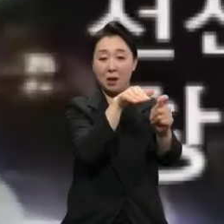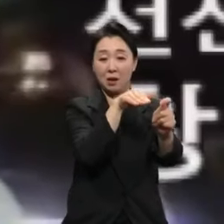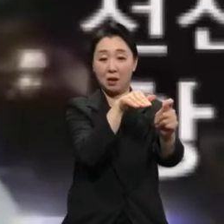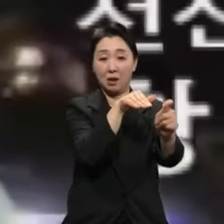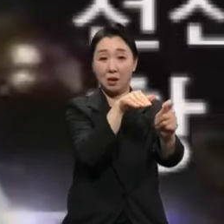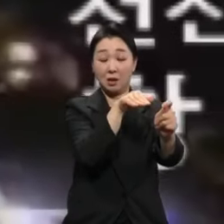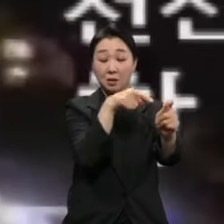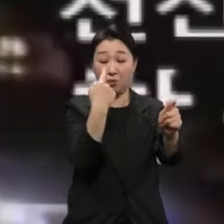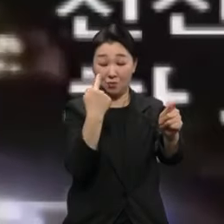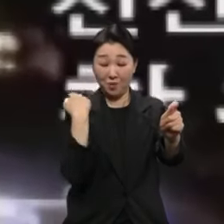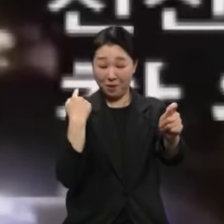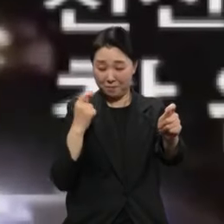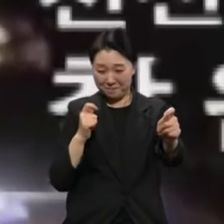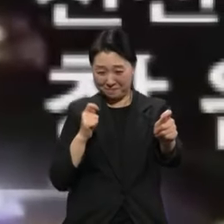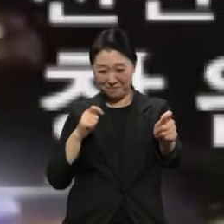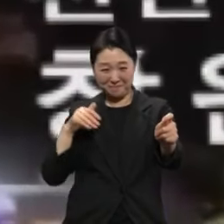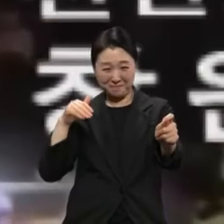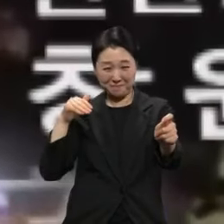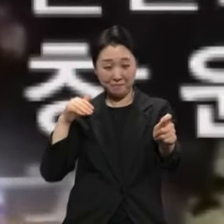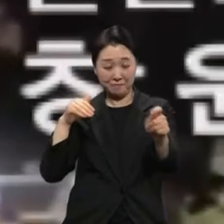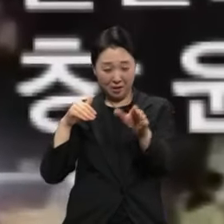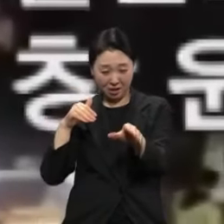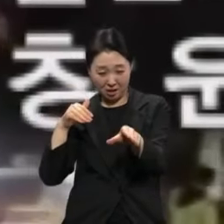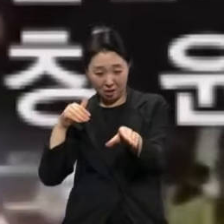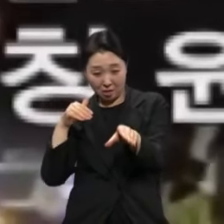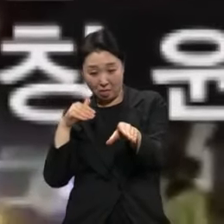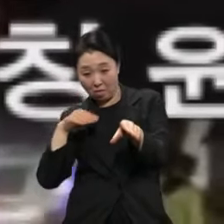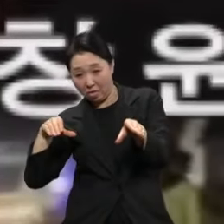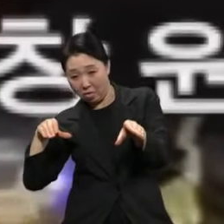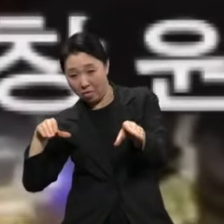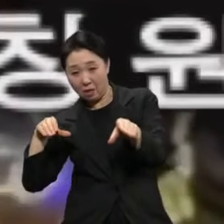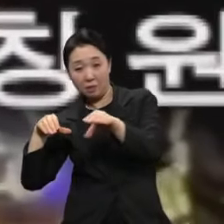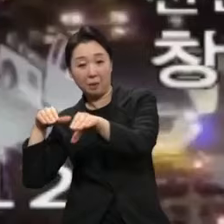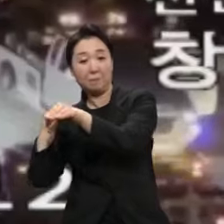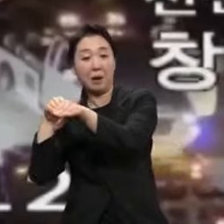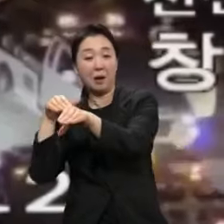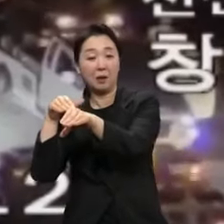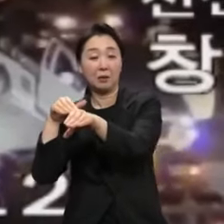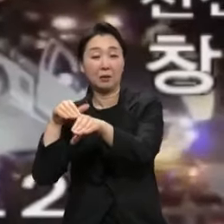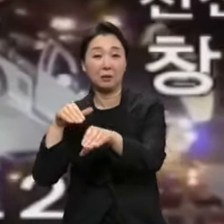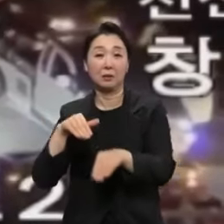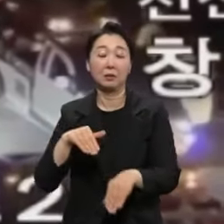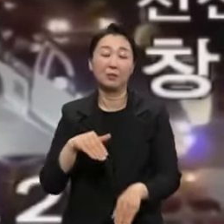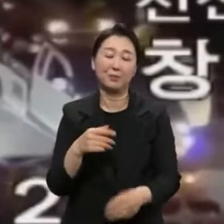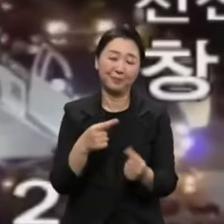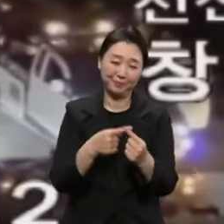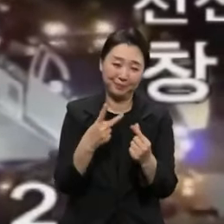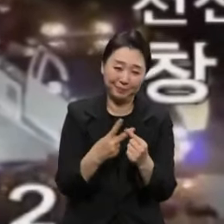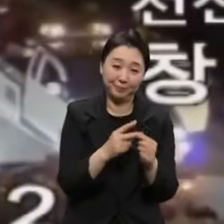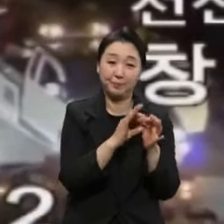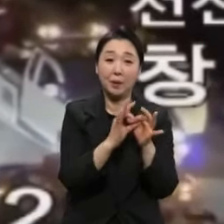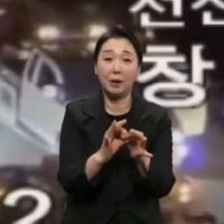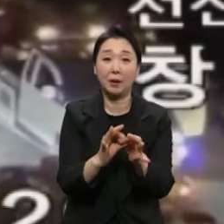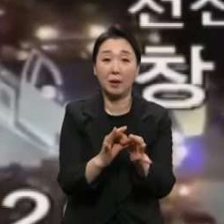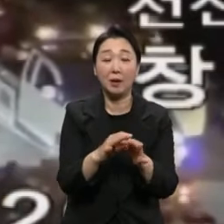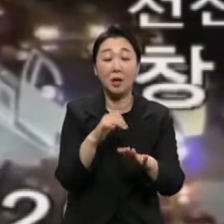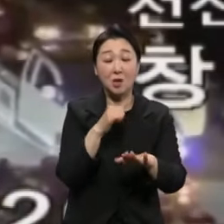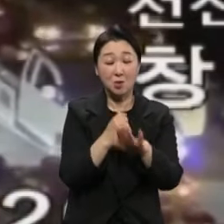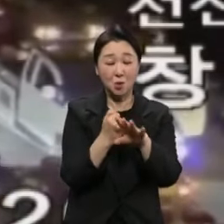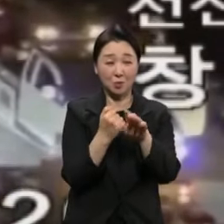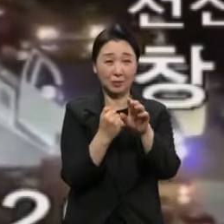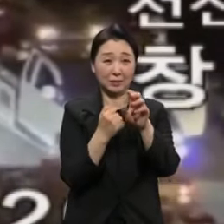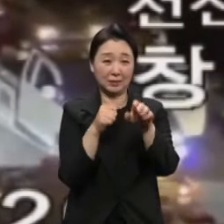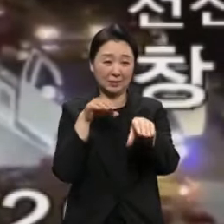이후 뒤따르던 화물차가 사고 차량을 피하려다 다른 화물차를 들이받는 사고가 두 차례 이어지면서 6대